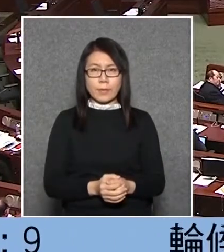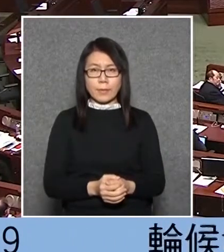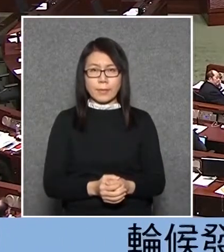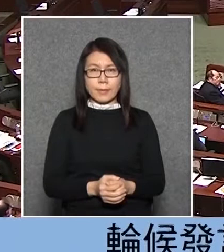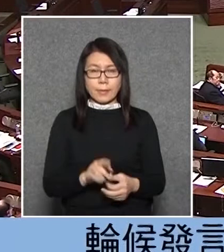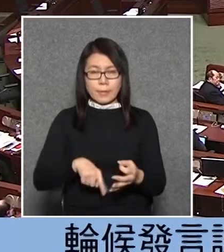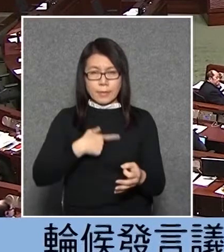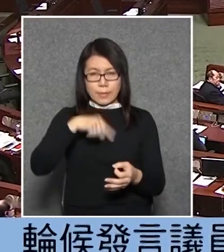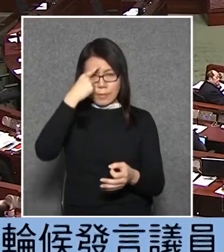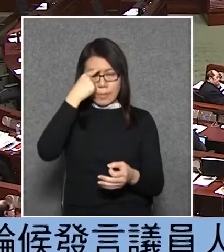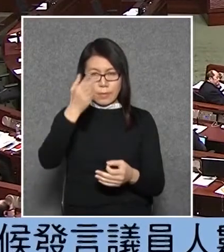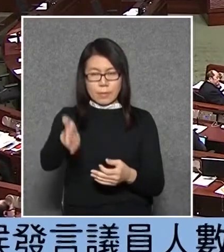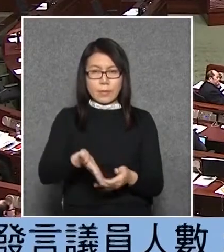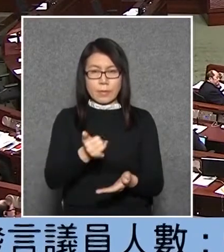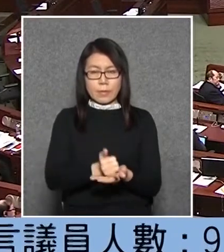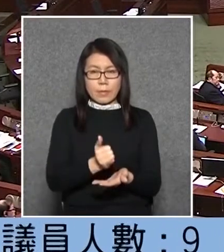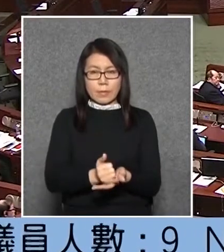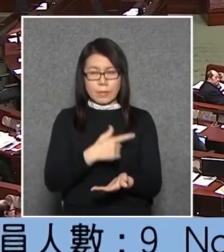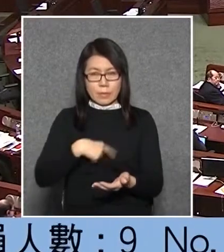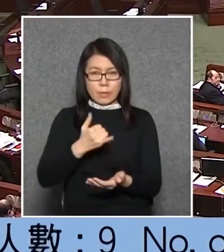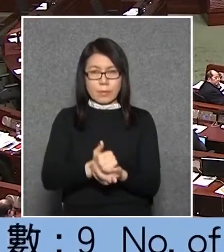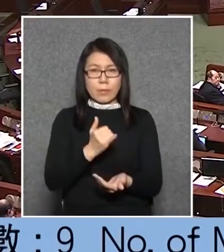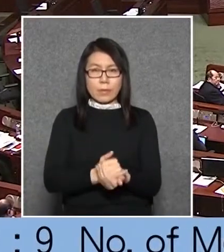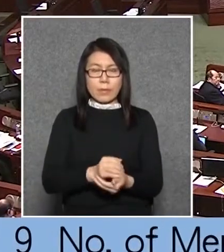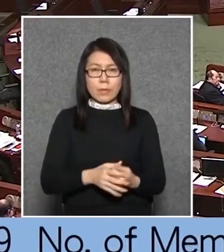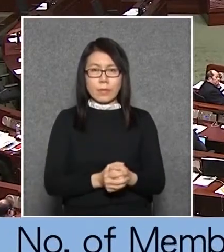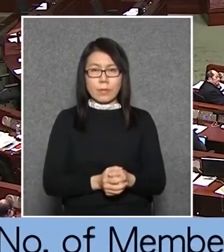梁国雄议员，请我请你翻位。